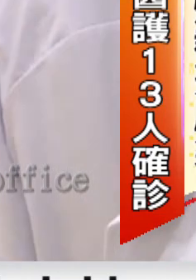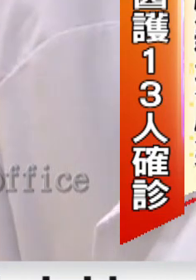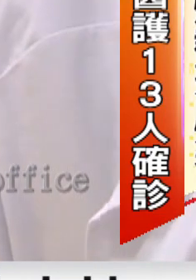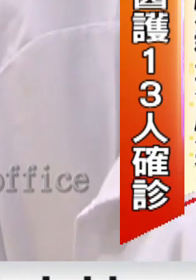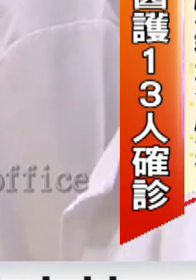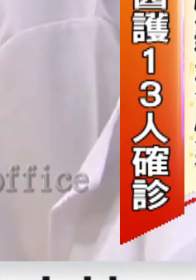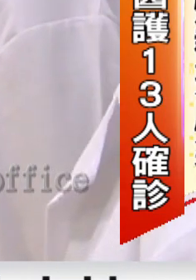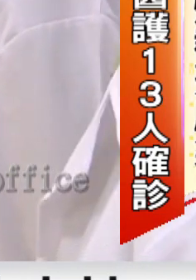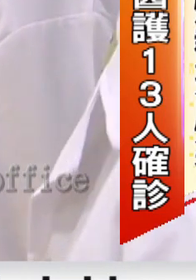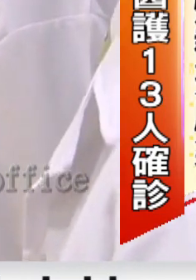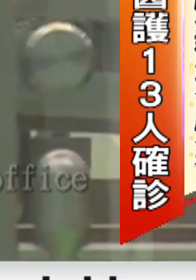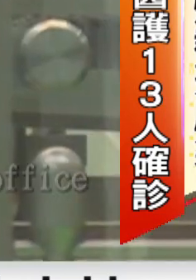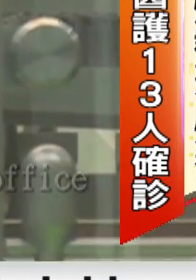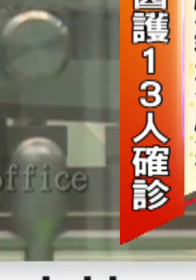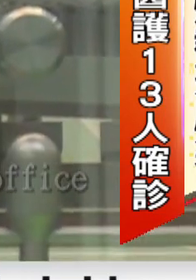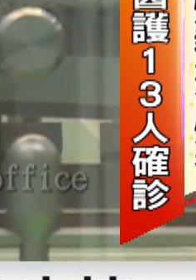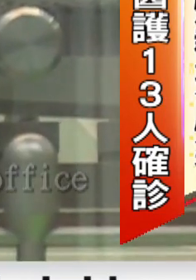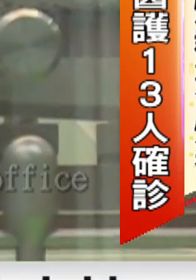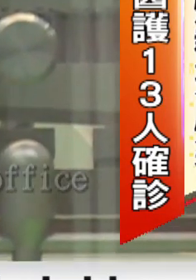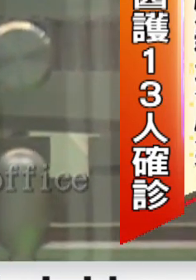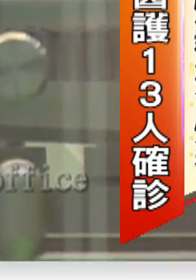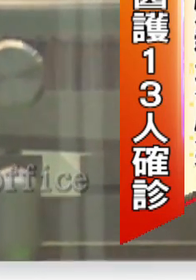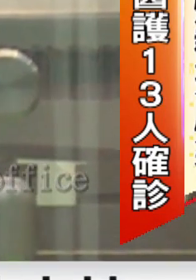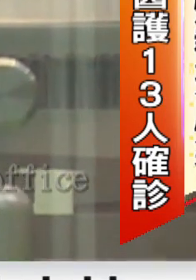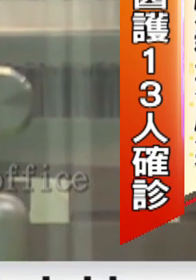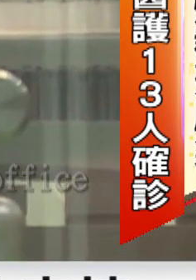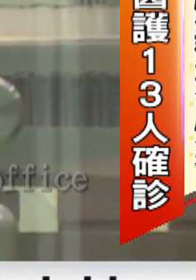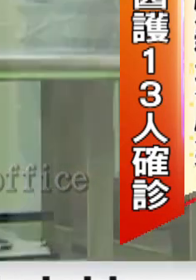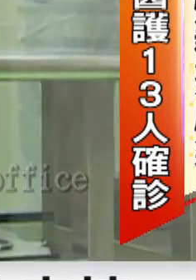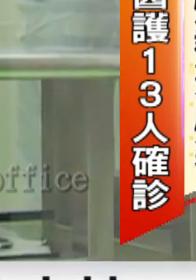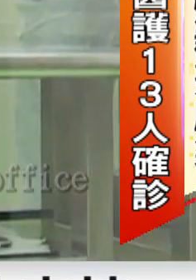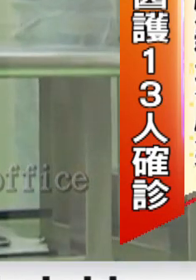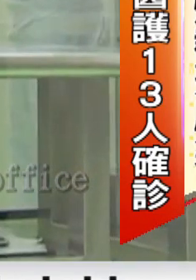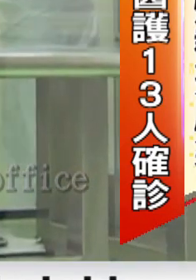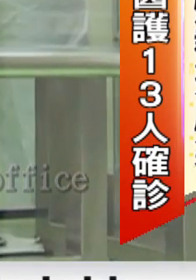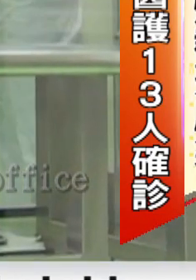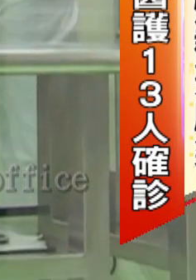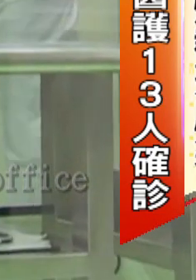新战略都是治标不治本。华语新闻林伟、徐廖品均特报道。